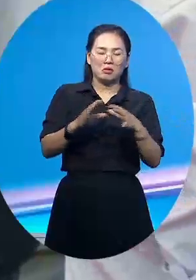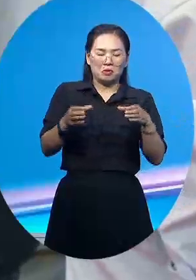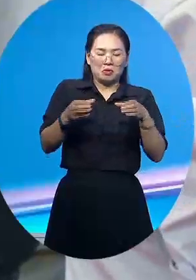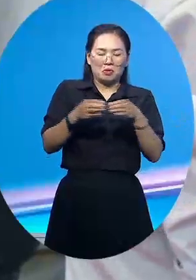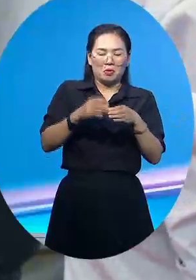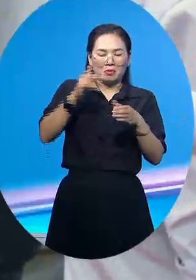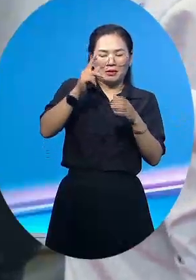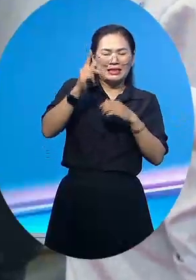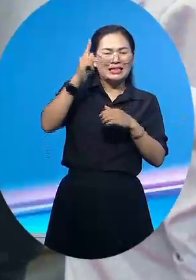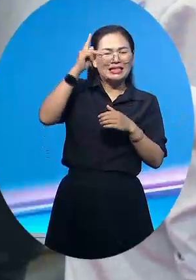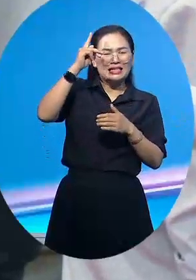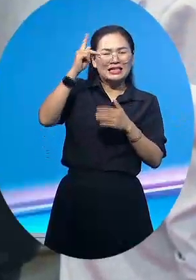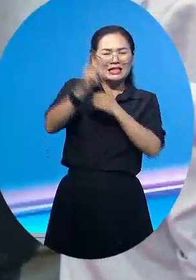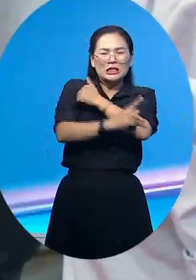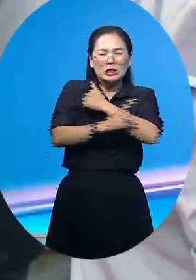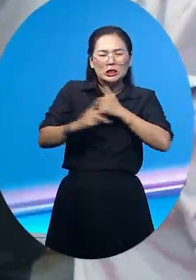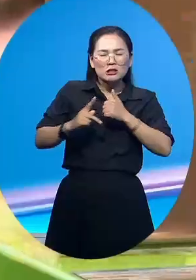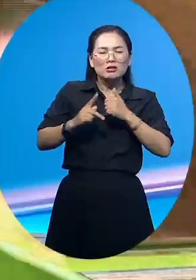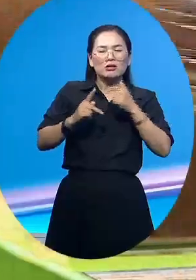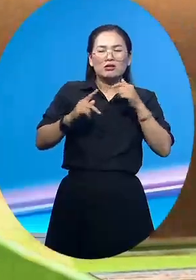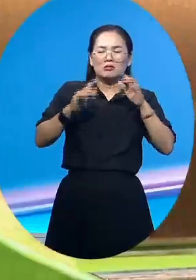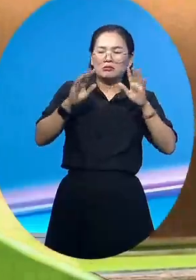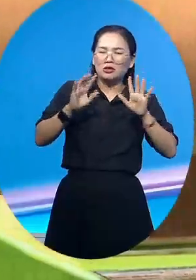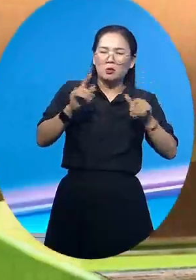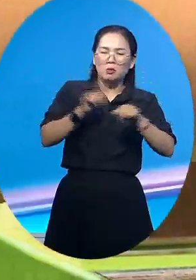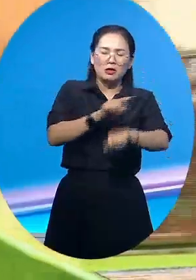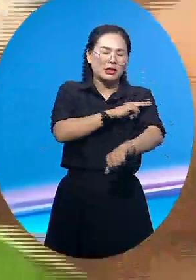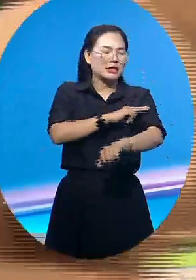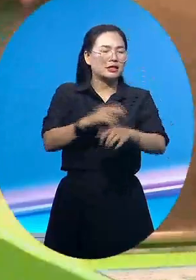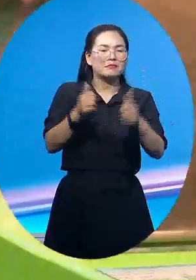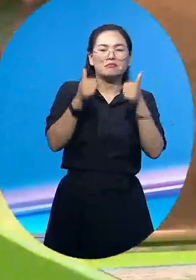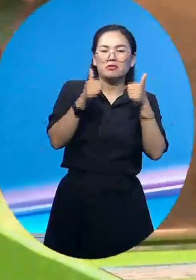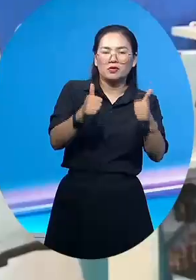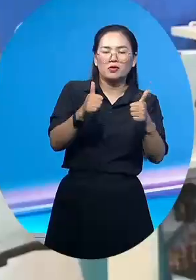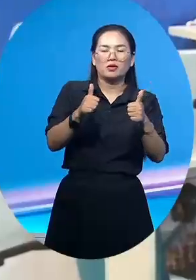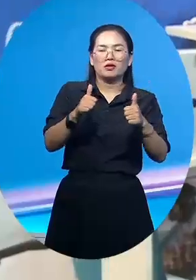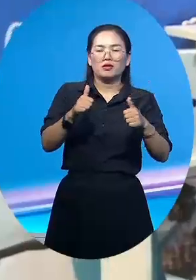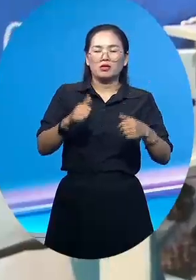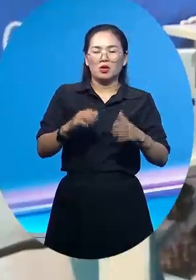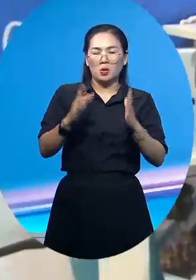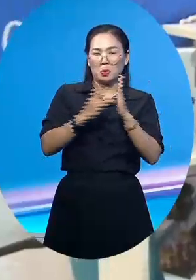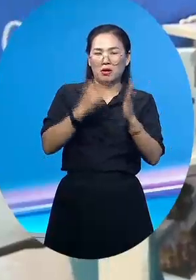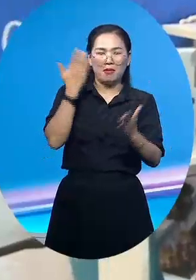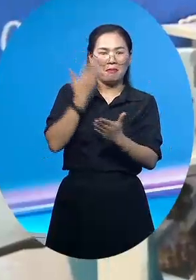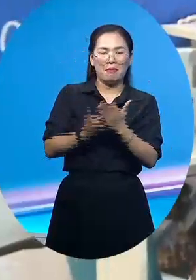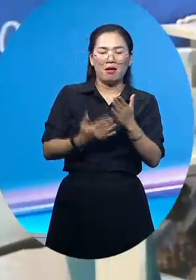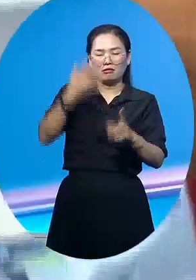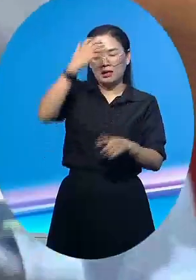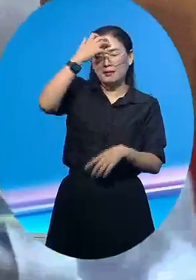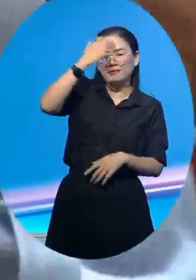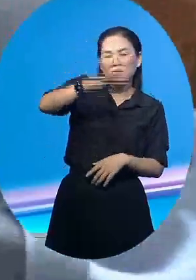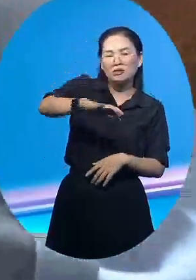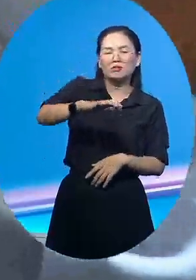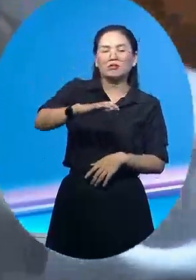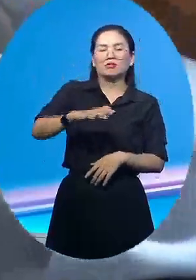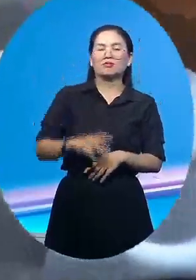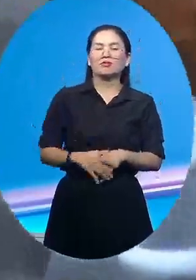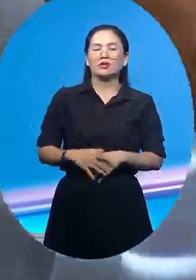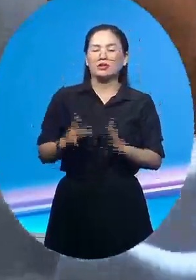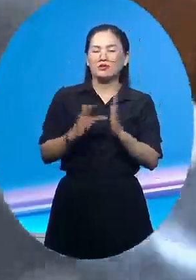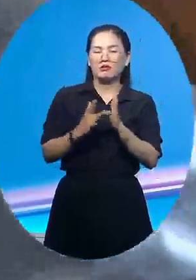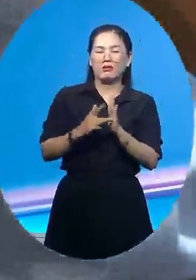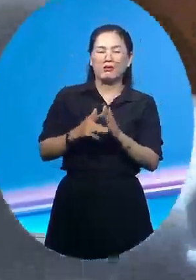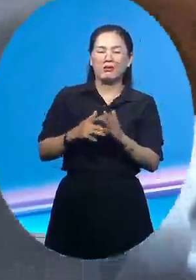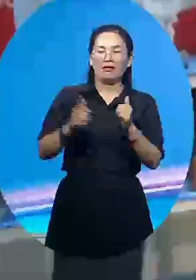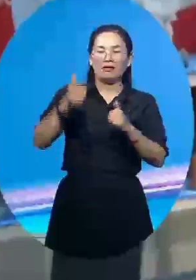ngũ kỹ sư giao kinh nghiệm và hệ thống máy móc thiết bị hiện đại đơn vị luôn cải tiến nâng cấp công nghệ mới ứng dụng hệ thống sản xuất công nghệ cao của Nhật